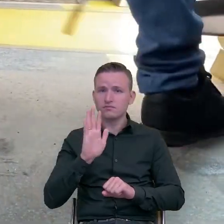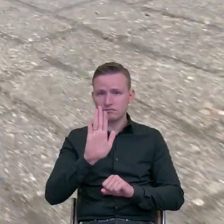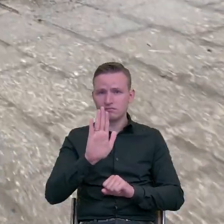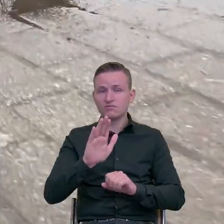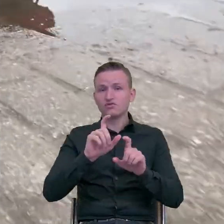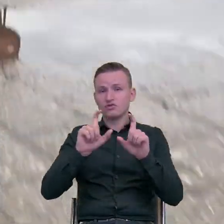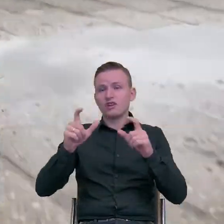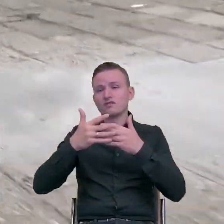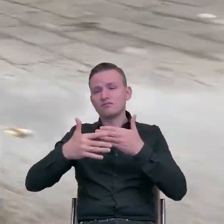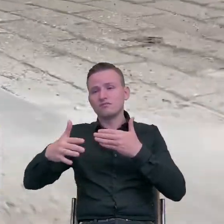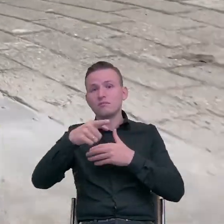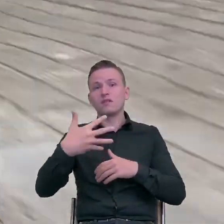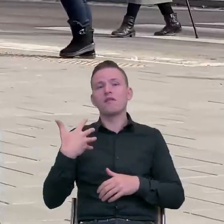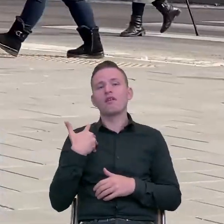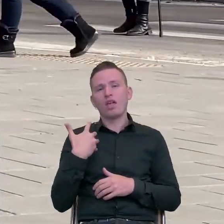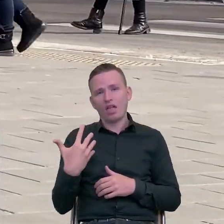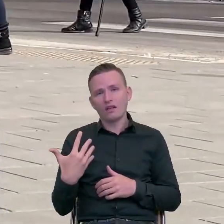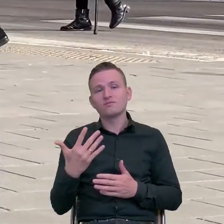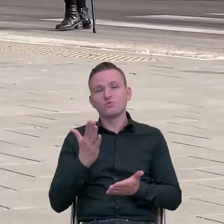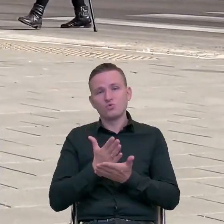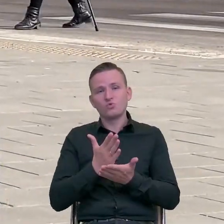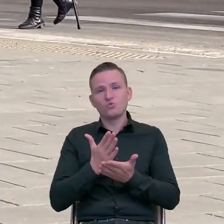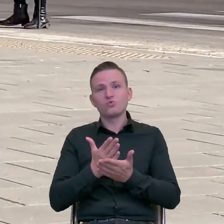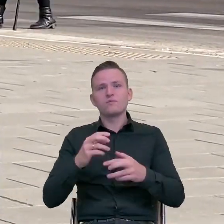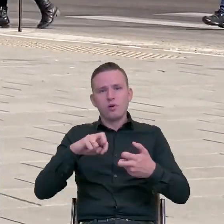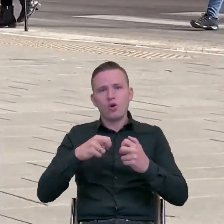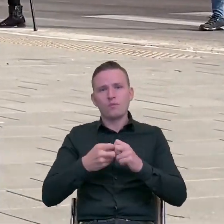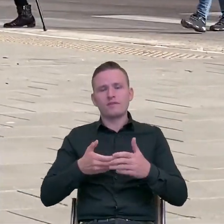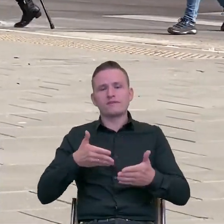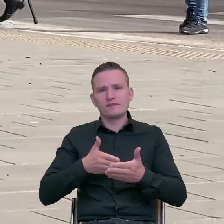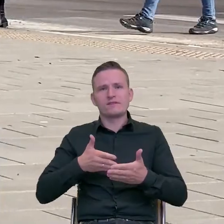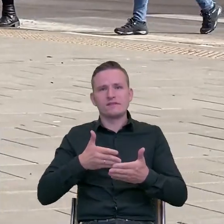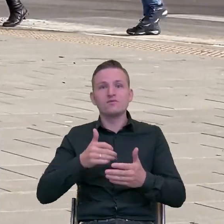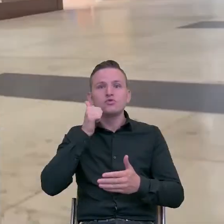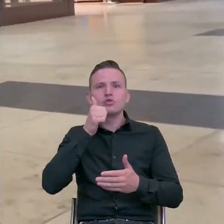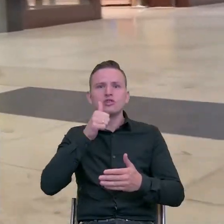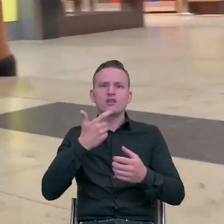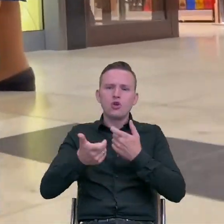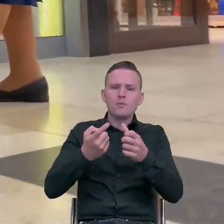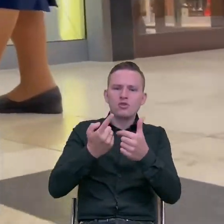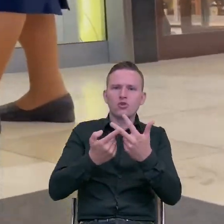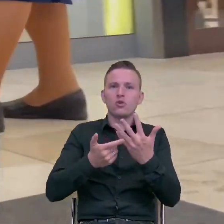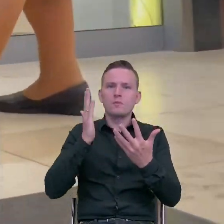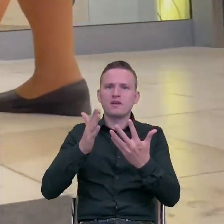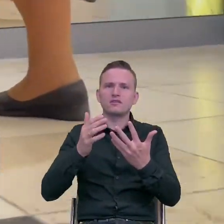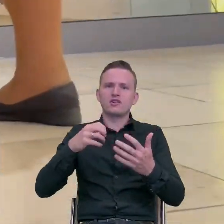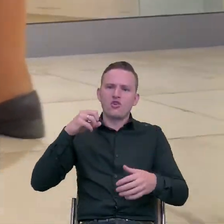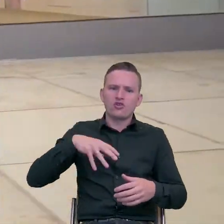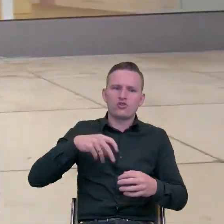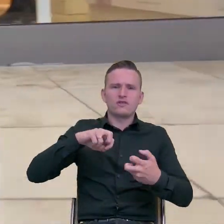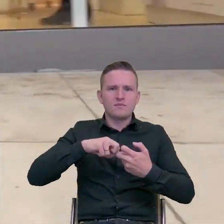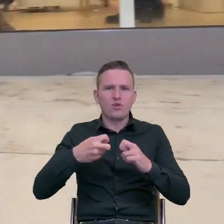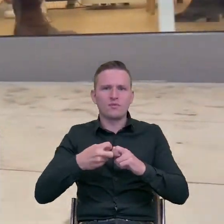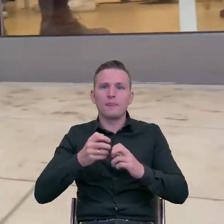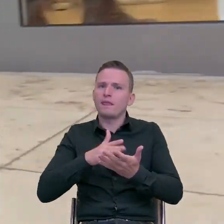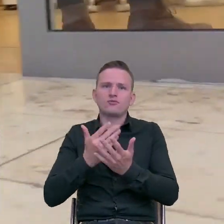kiedy wiek ograniczy twoją mobilność, kiedy codzienne czynności staną się problematyczne i chociażby stanie w